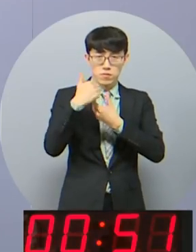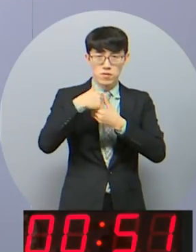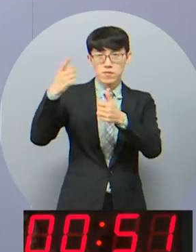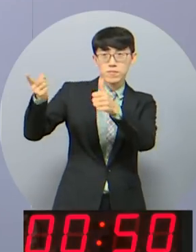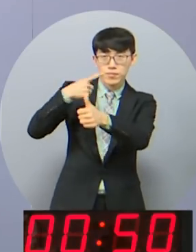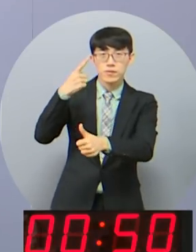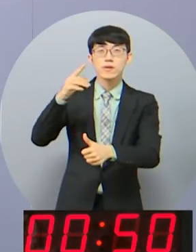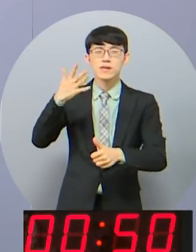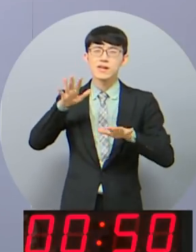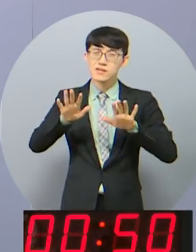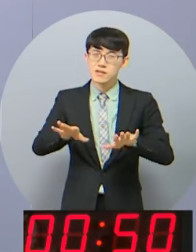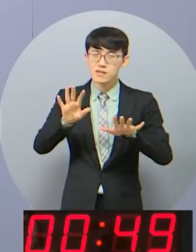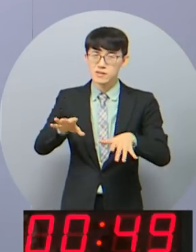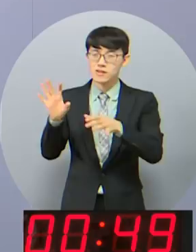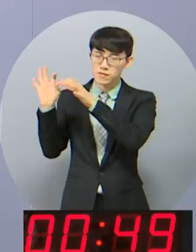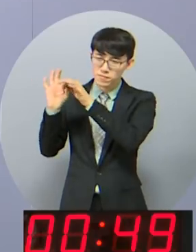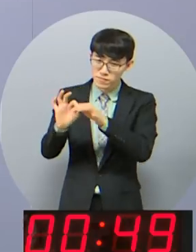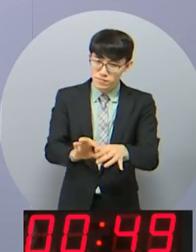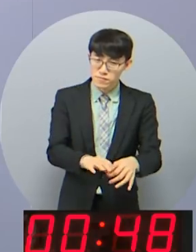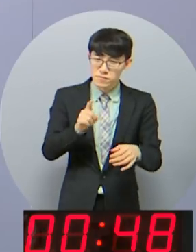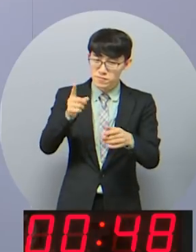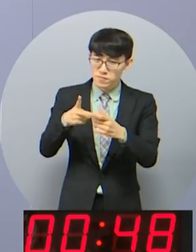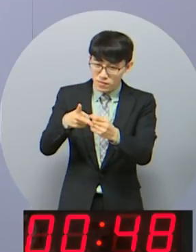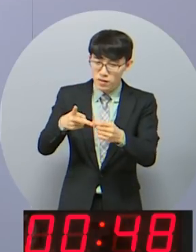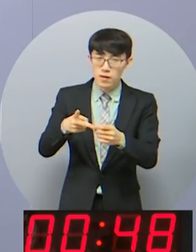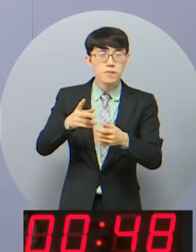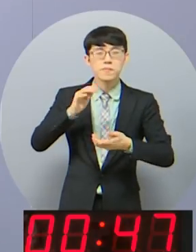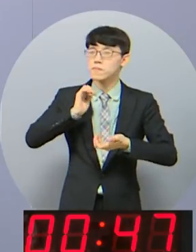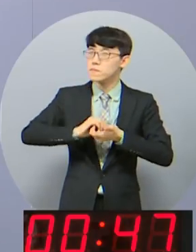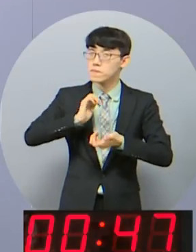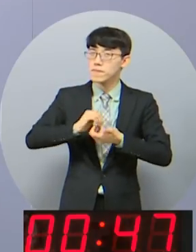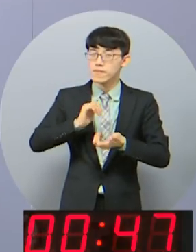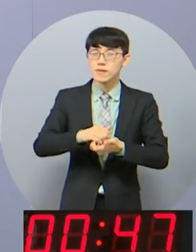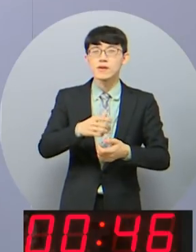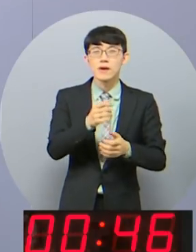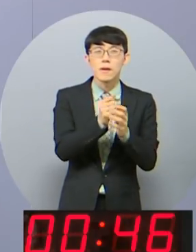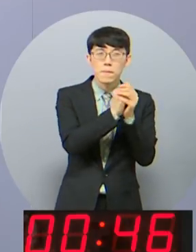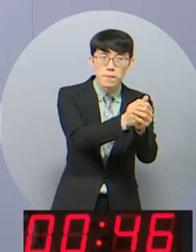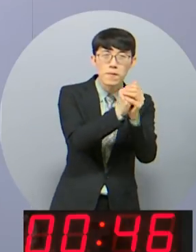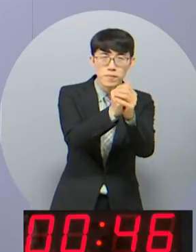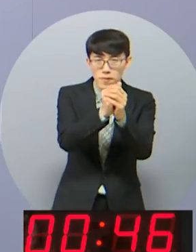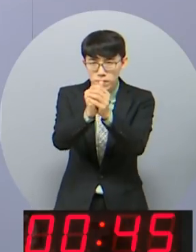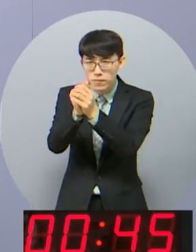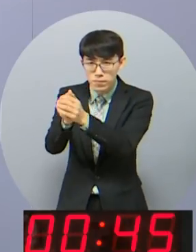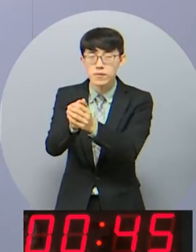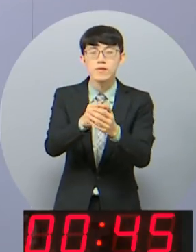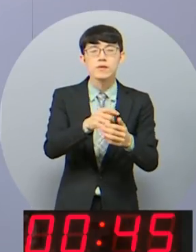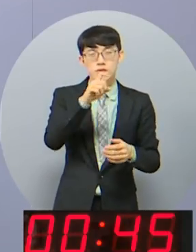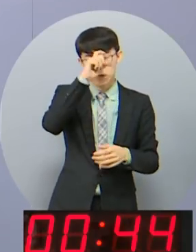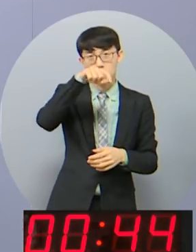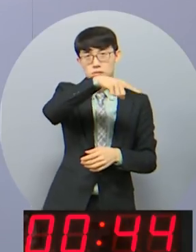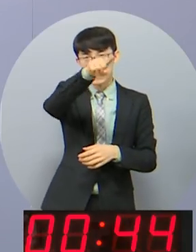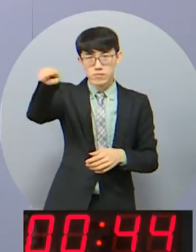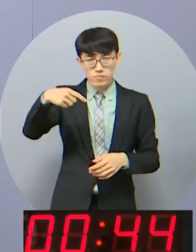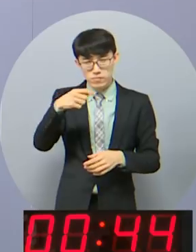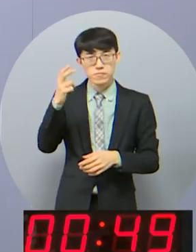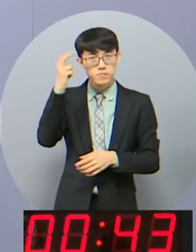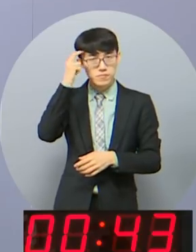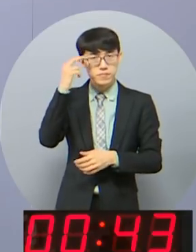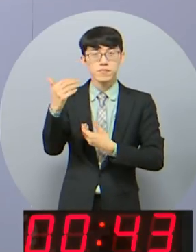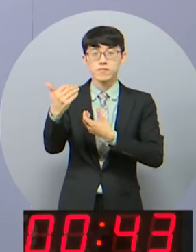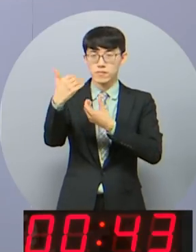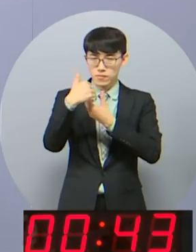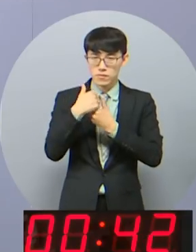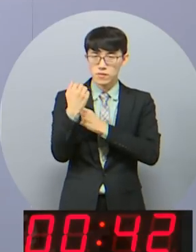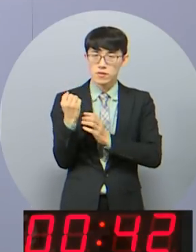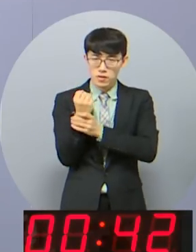竞选连任，一切从零开始，要一票一票一票拜托，所以请乡亲朋友一定要坚定再支持，